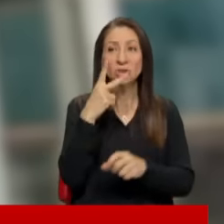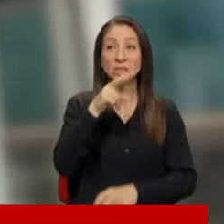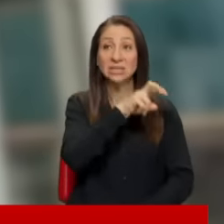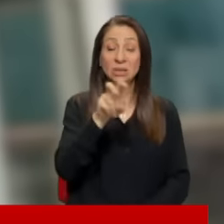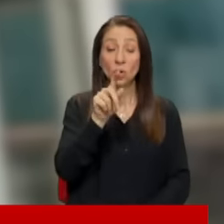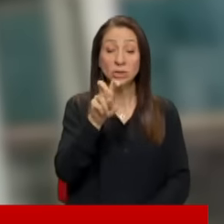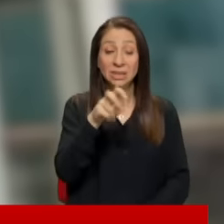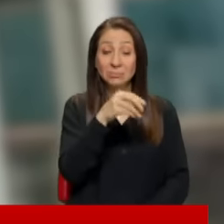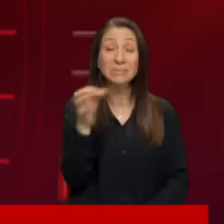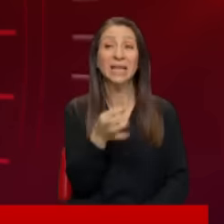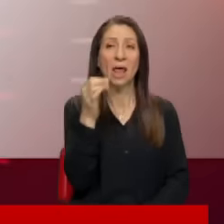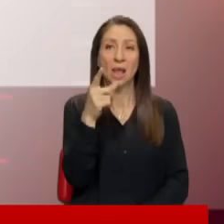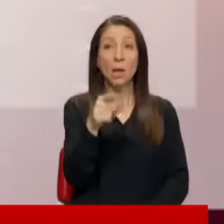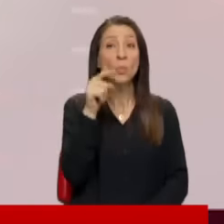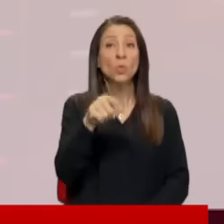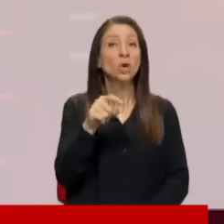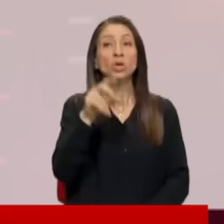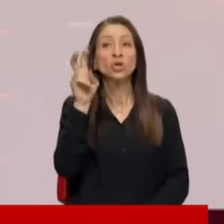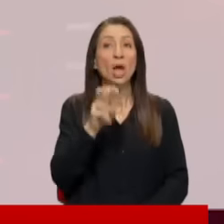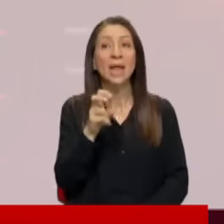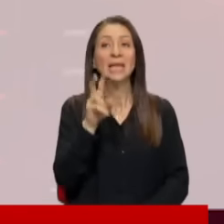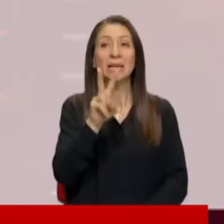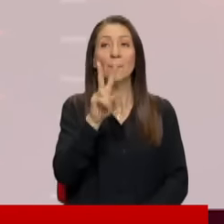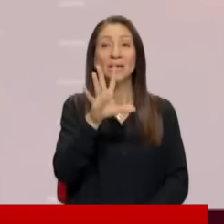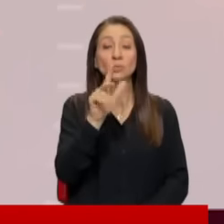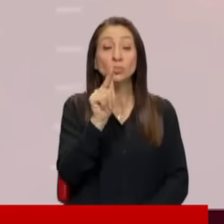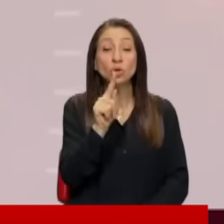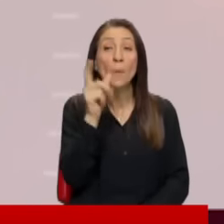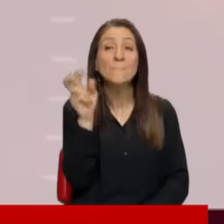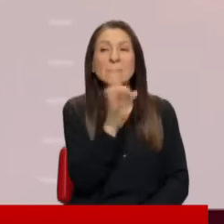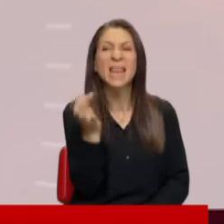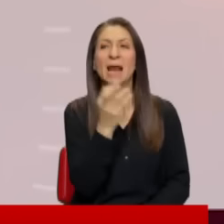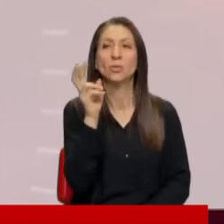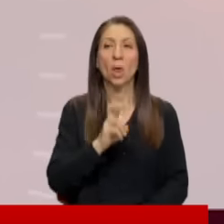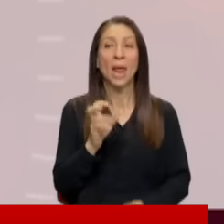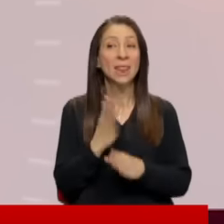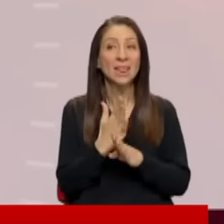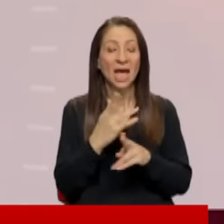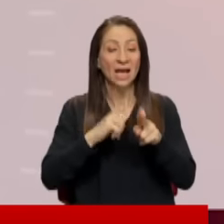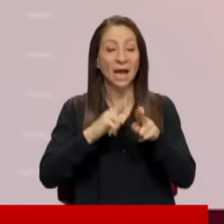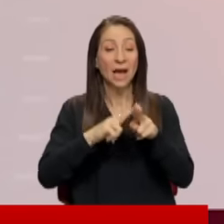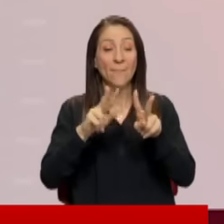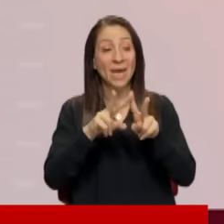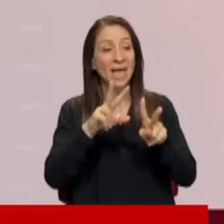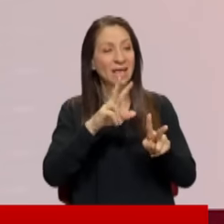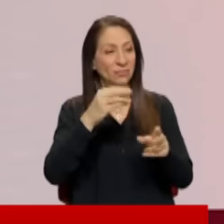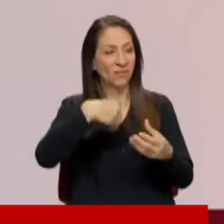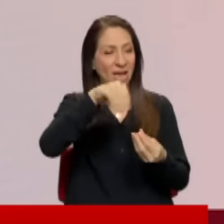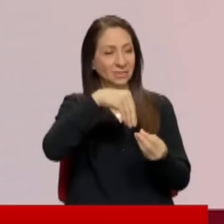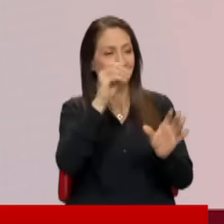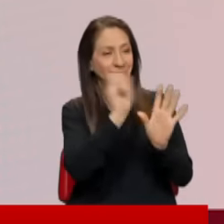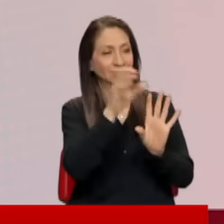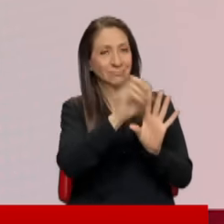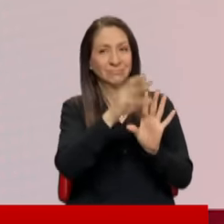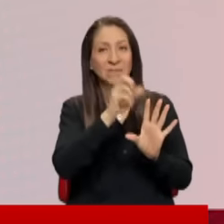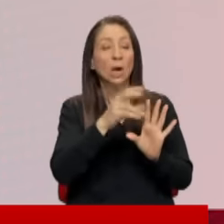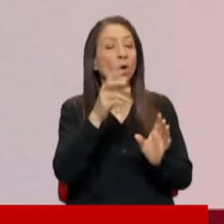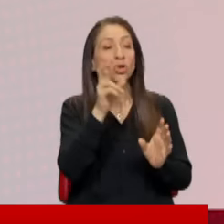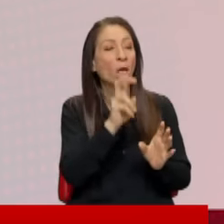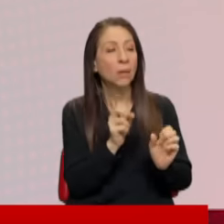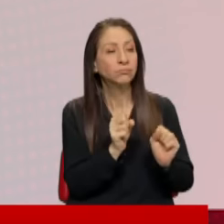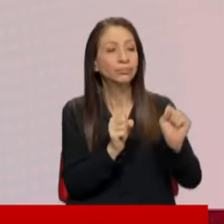818 milyar lira. Bugünkü kurla 25,5 milyar dolar. Nedeni kur korumalı mevduat sahiplerine kur artışından